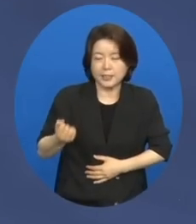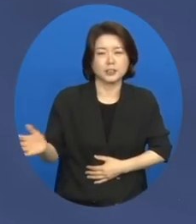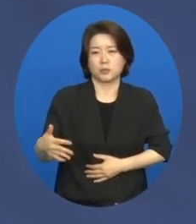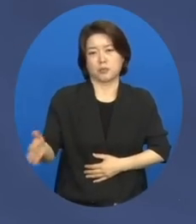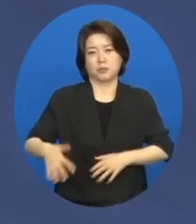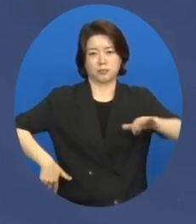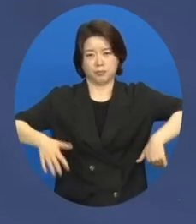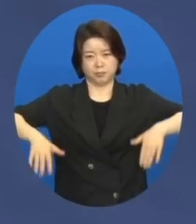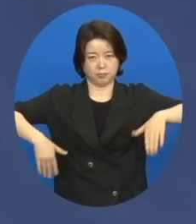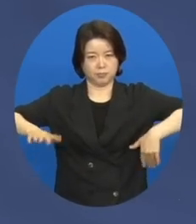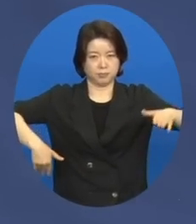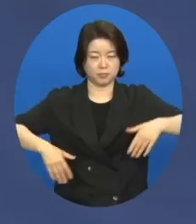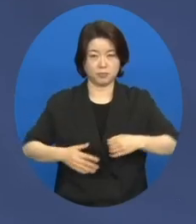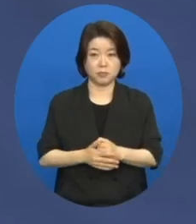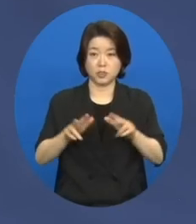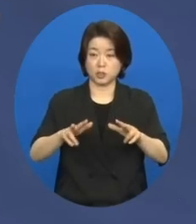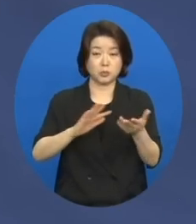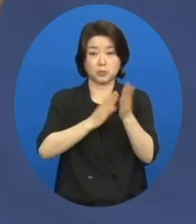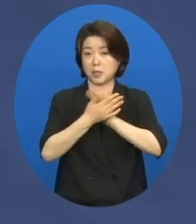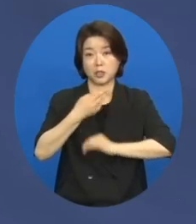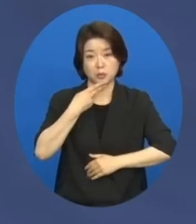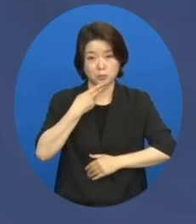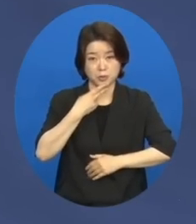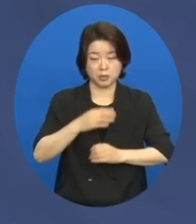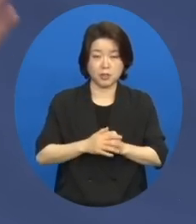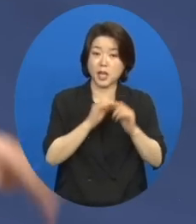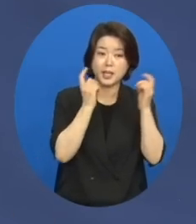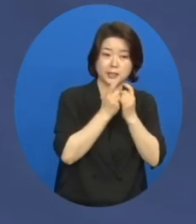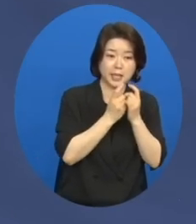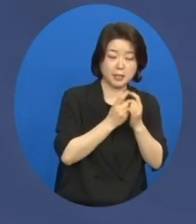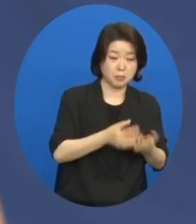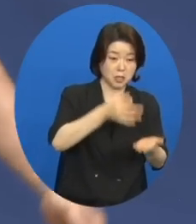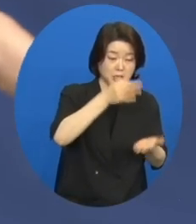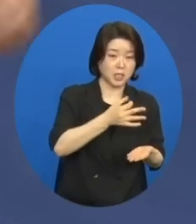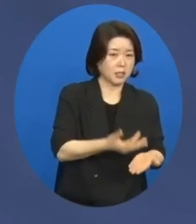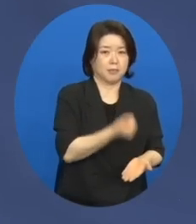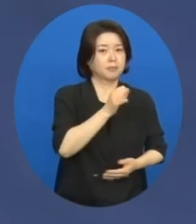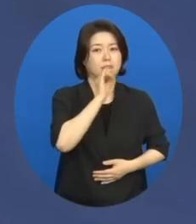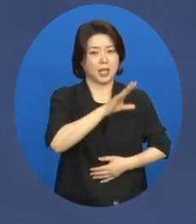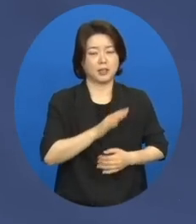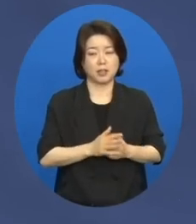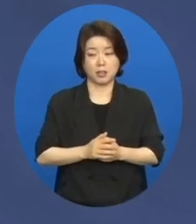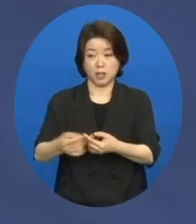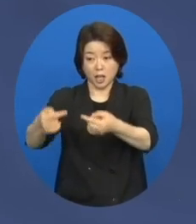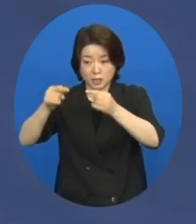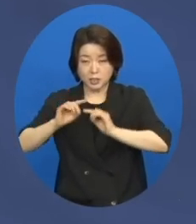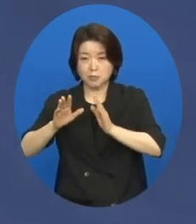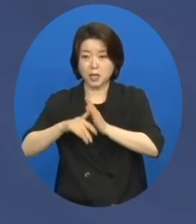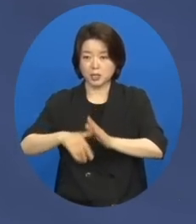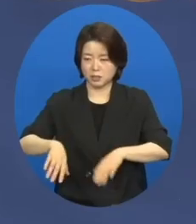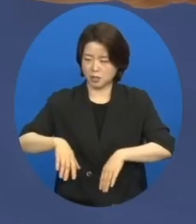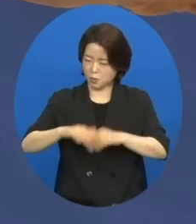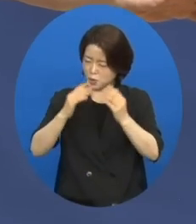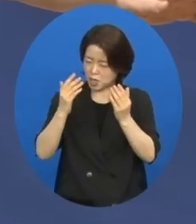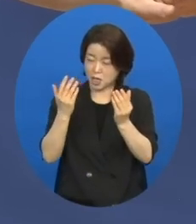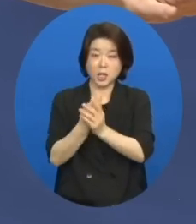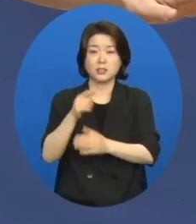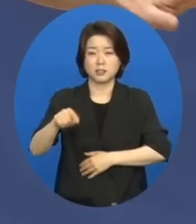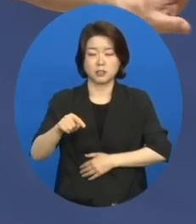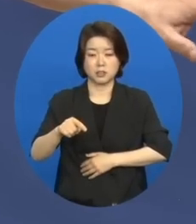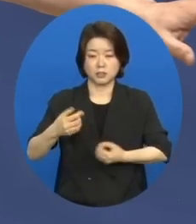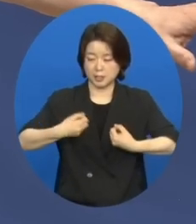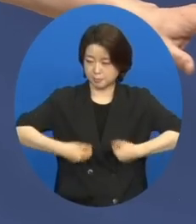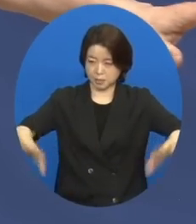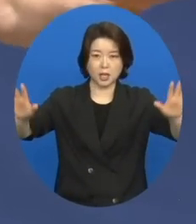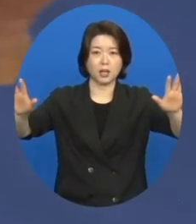평생 무소유. 지금도 변하지 않았지만 무소유예요. 개인적인 소유를 가질 수가 없고요. 들어올 때도 아야 그냥 다